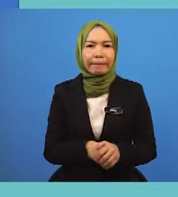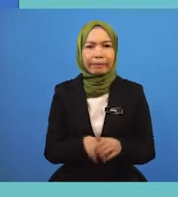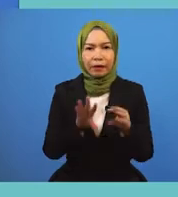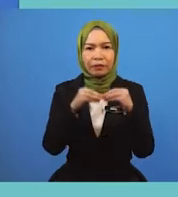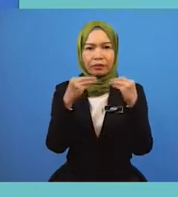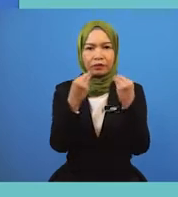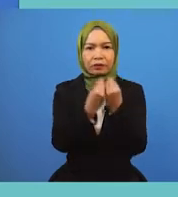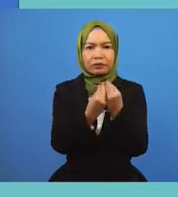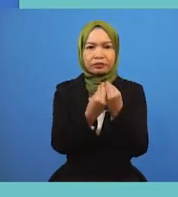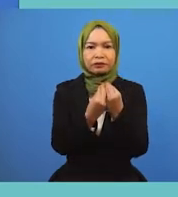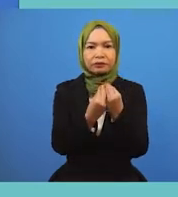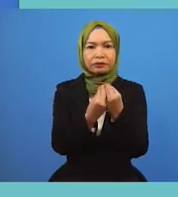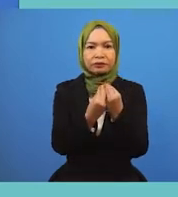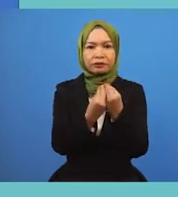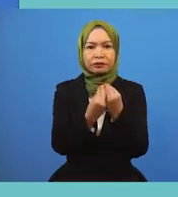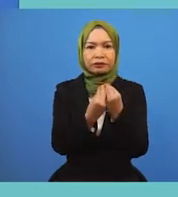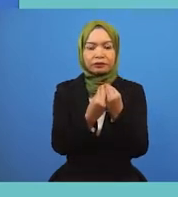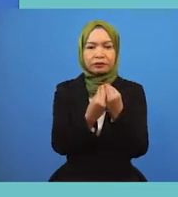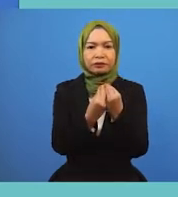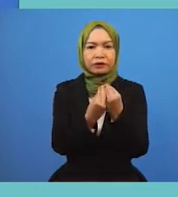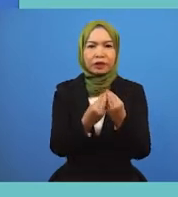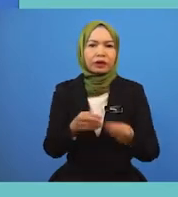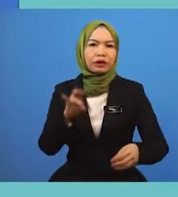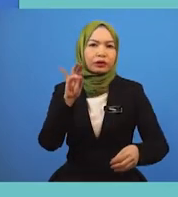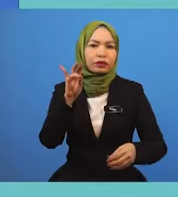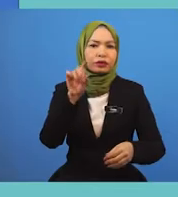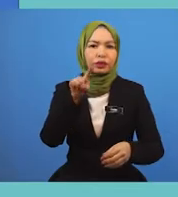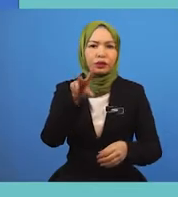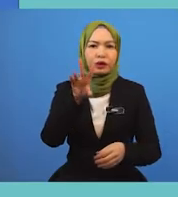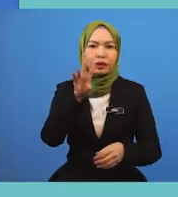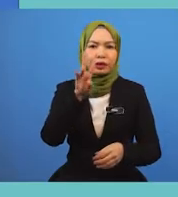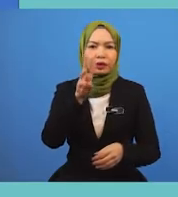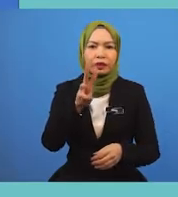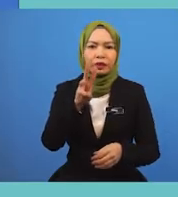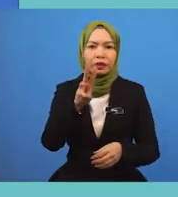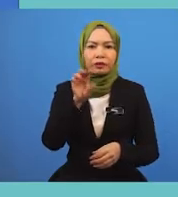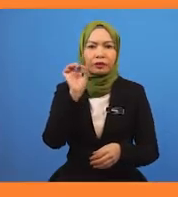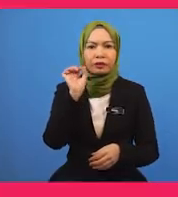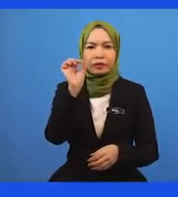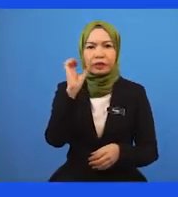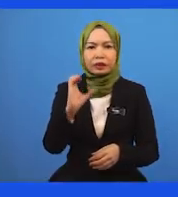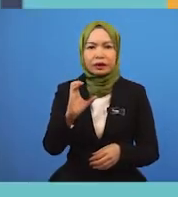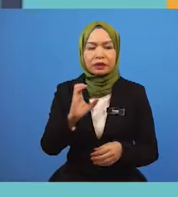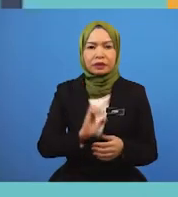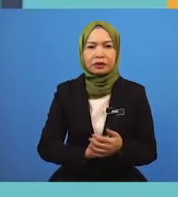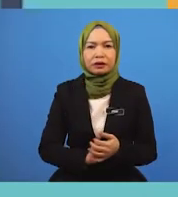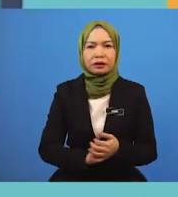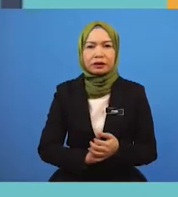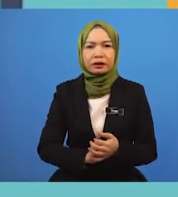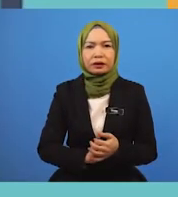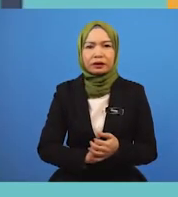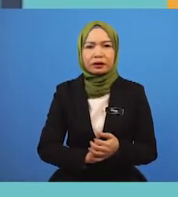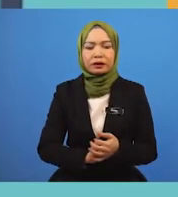dan perubahan suhu ialah 7.6 darjah Celsius. Baiklah Cikgu Tung dan